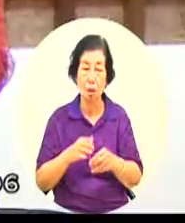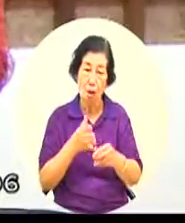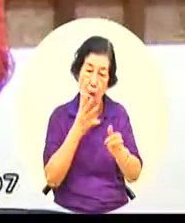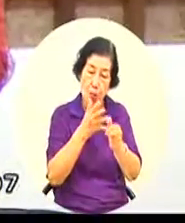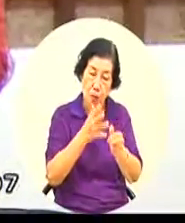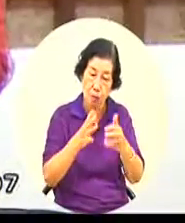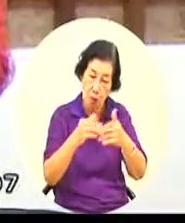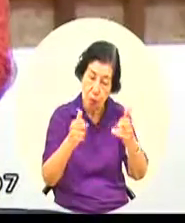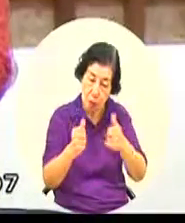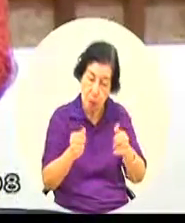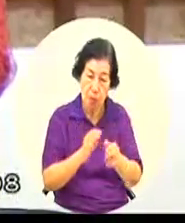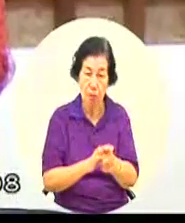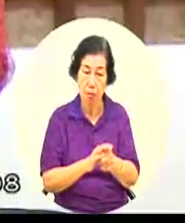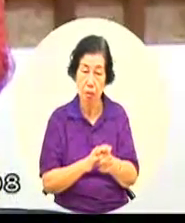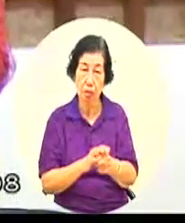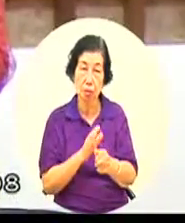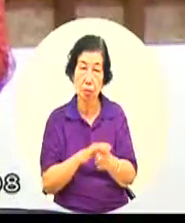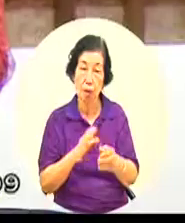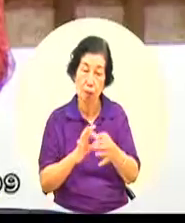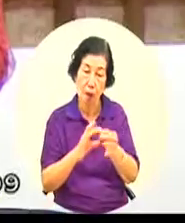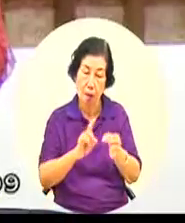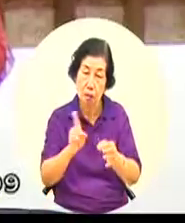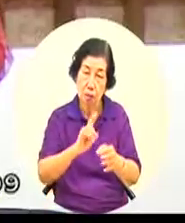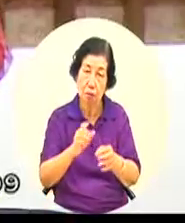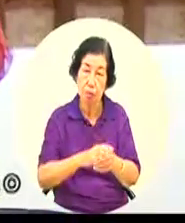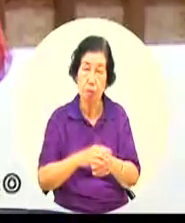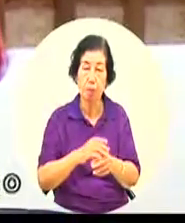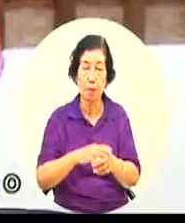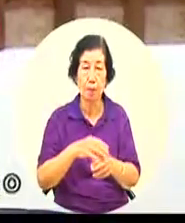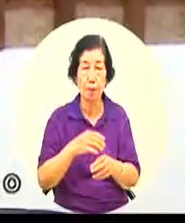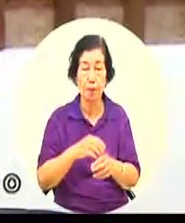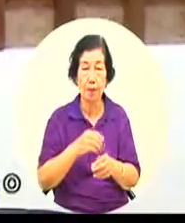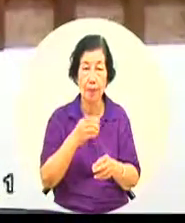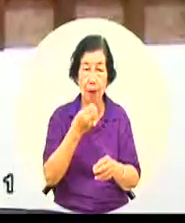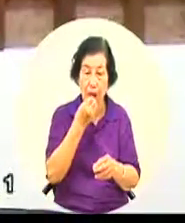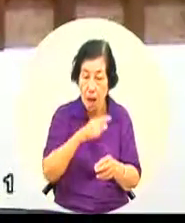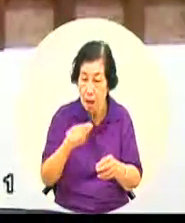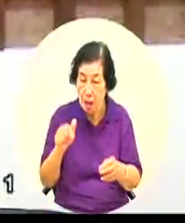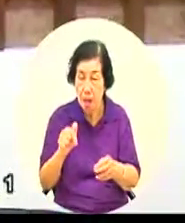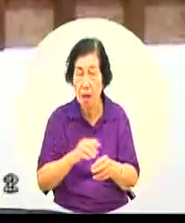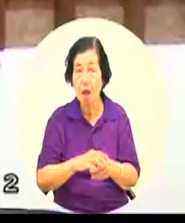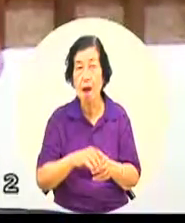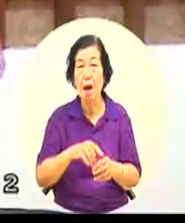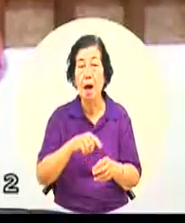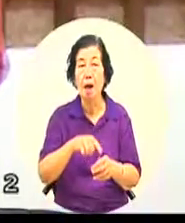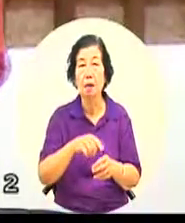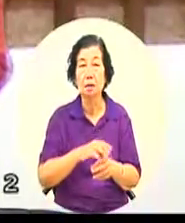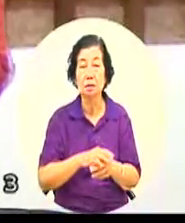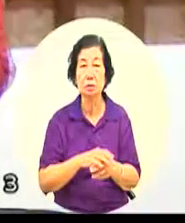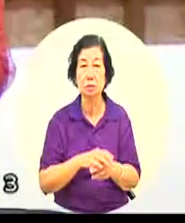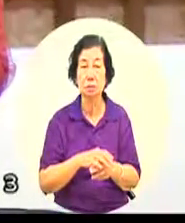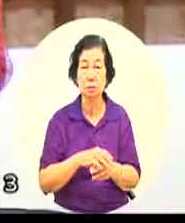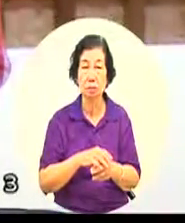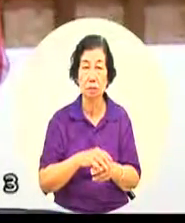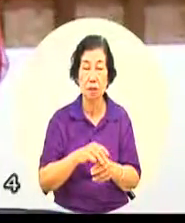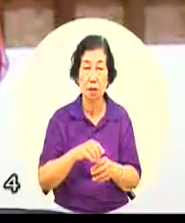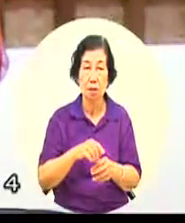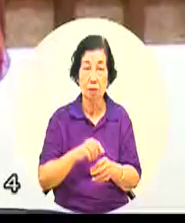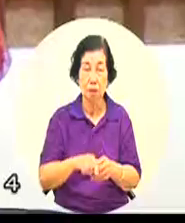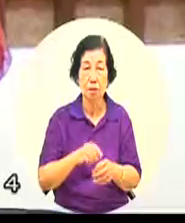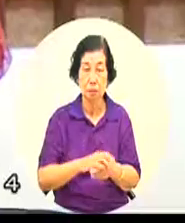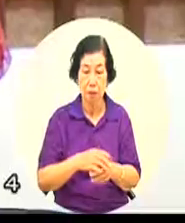吼会比较兴奋一点。而且呢，他不认为这些是毒品，因为他取得很容